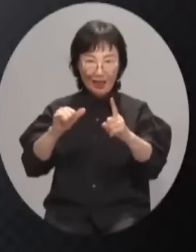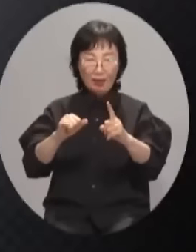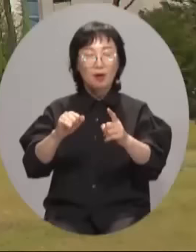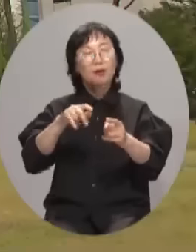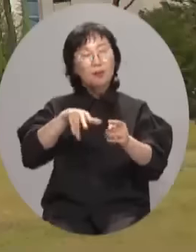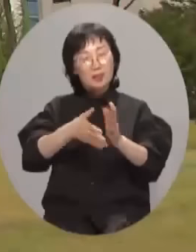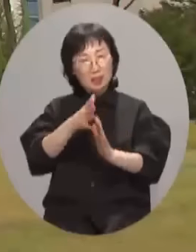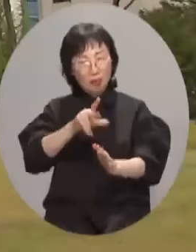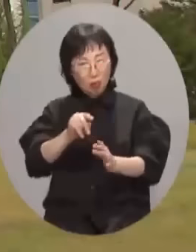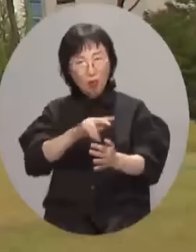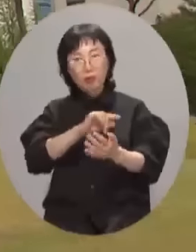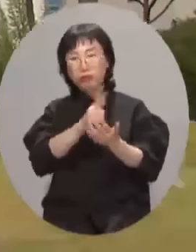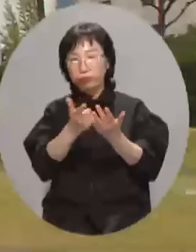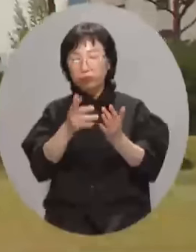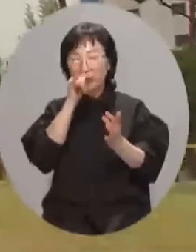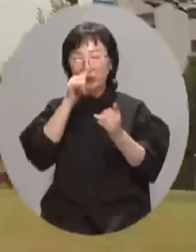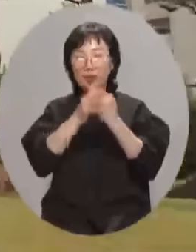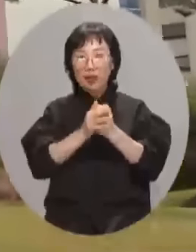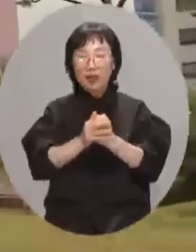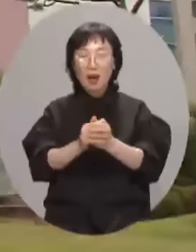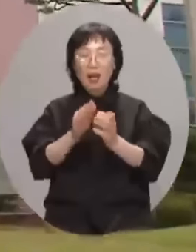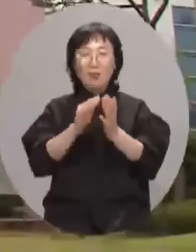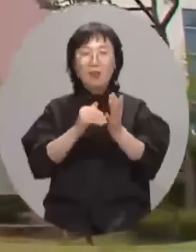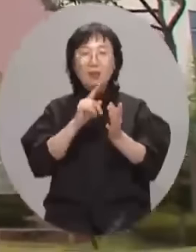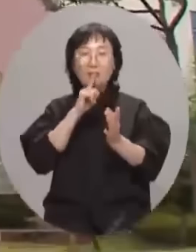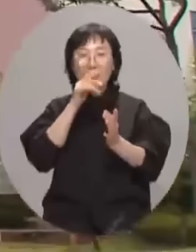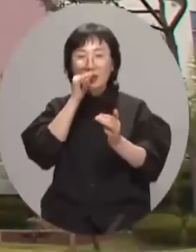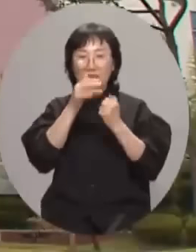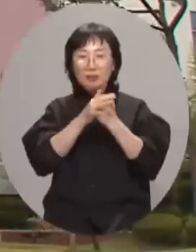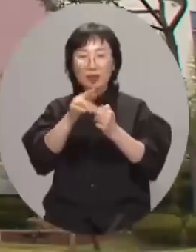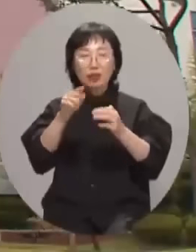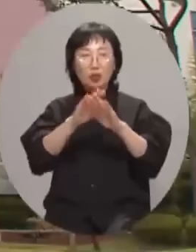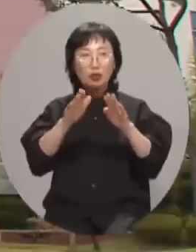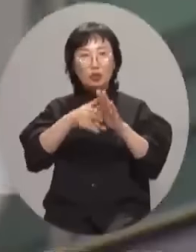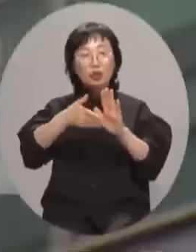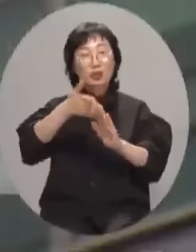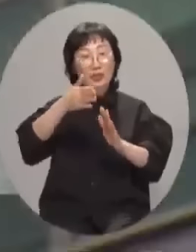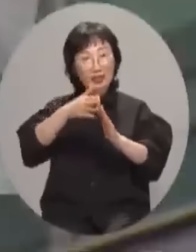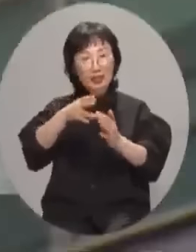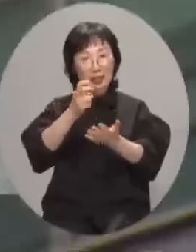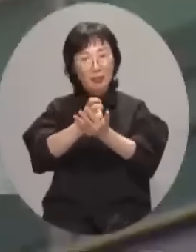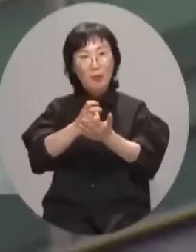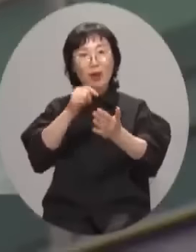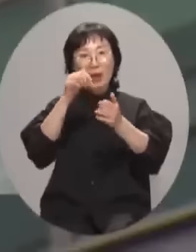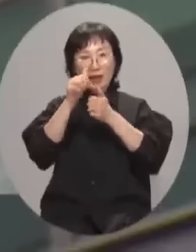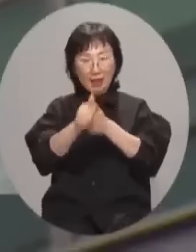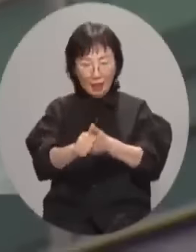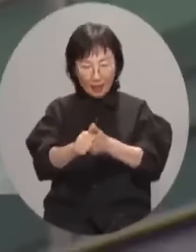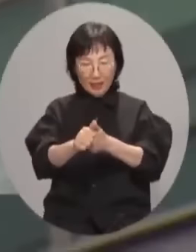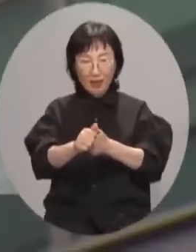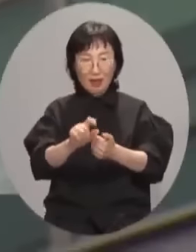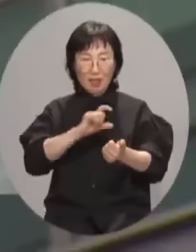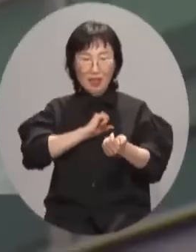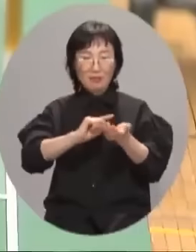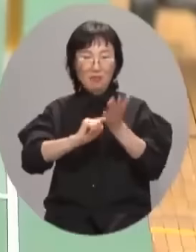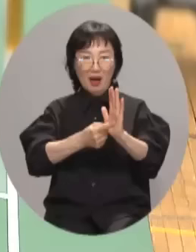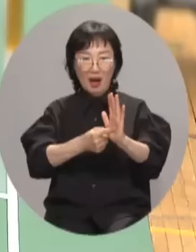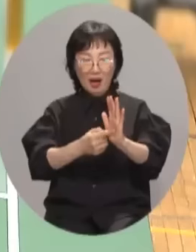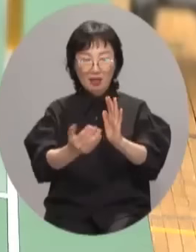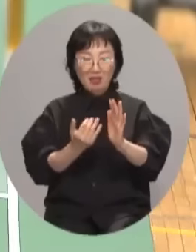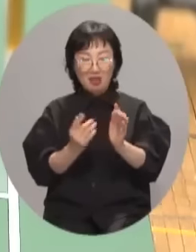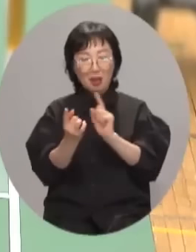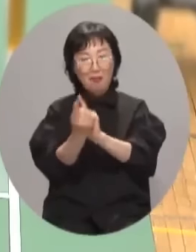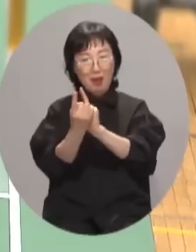입니다 비공개하면 오히려 단이 있을 수 있다는 전주시의 자체 지침에 따라 명단이 공개돼 사전 접촉이